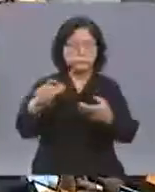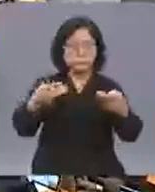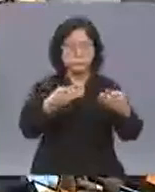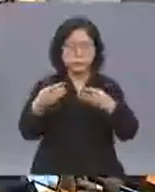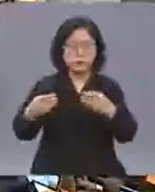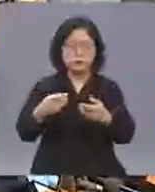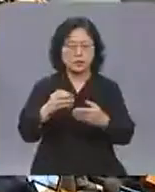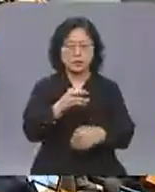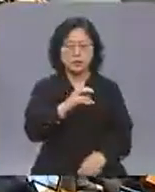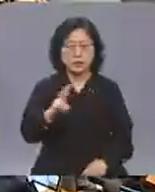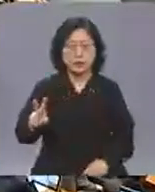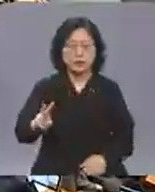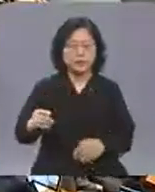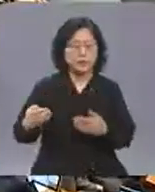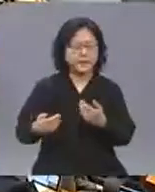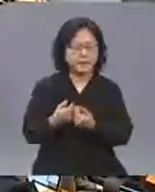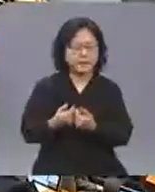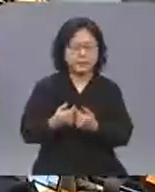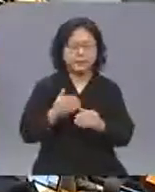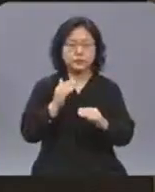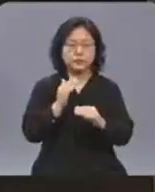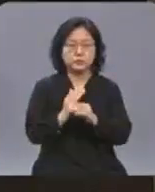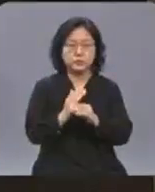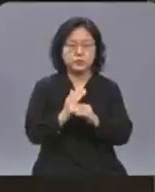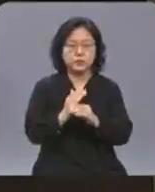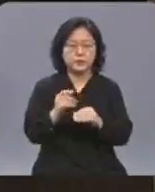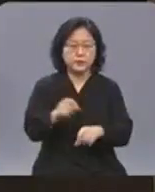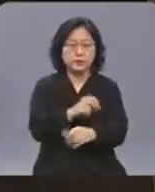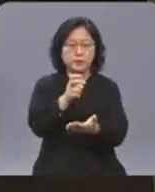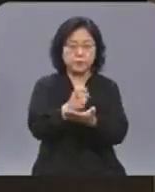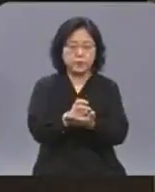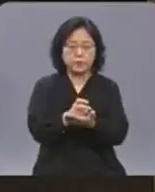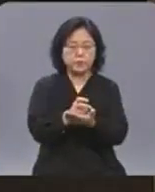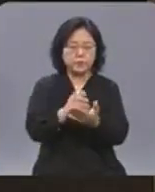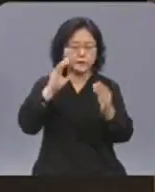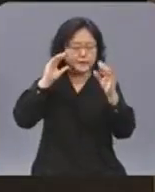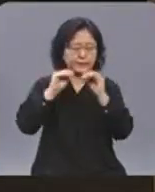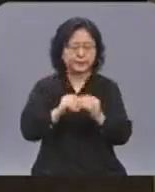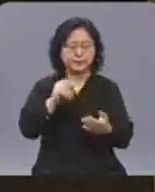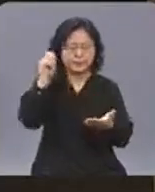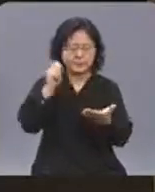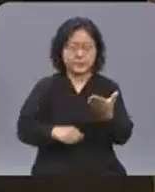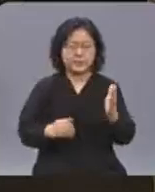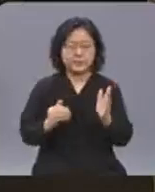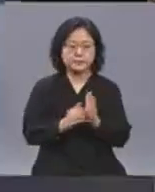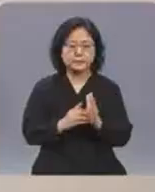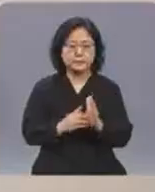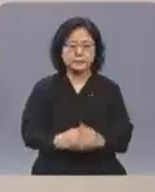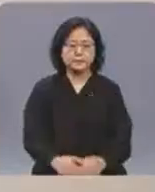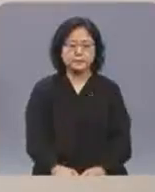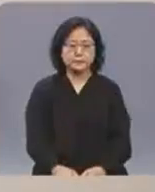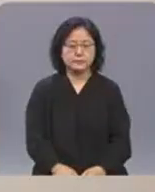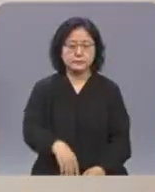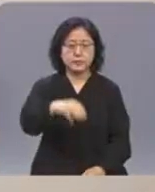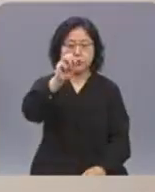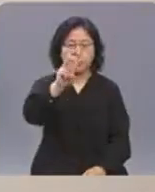논쟁으로 여야의 난타전이 벌어진 가운데서도 법안은 압도적 찬성으로 무사히 통과됐습니다